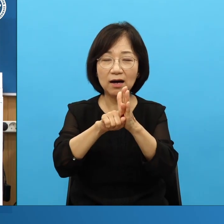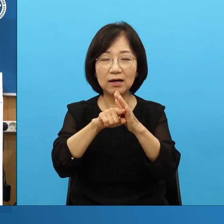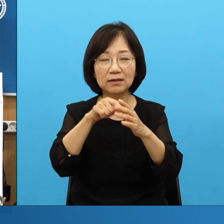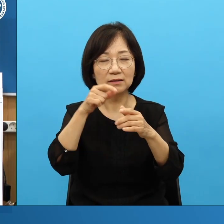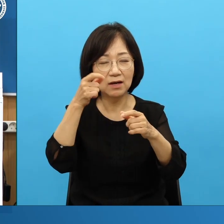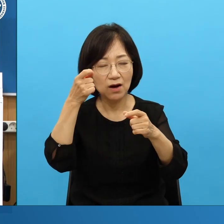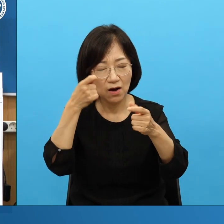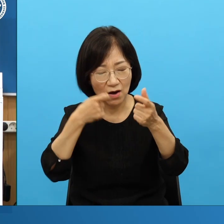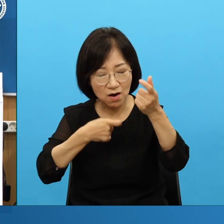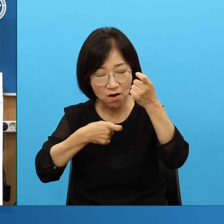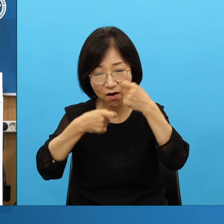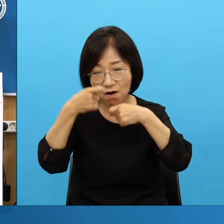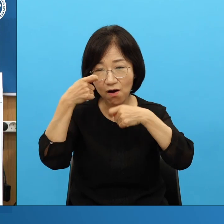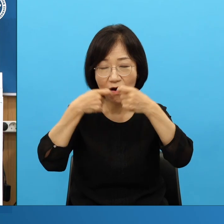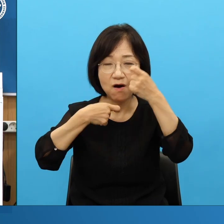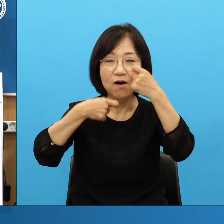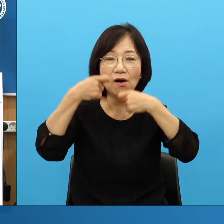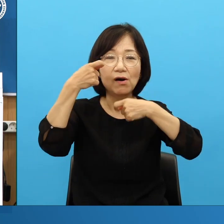위하여